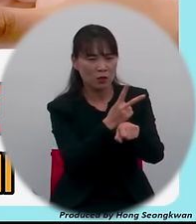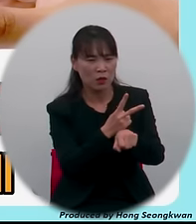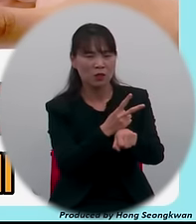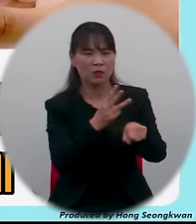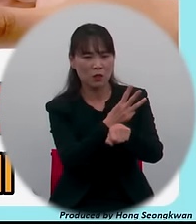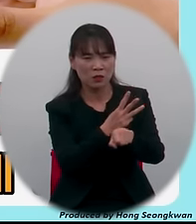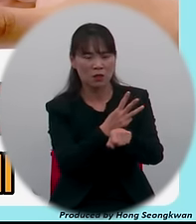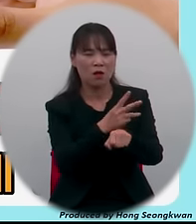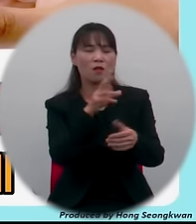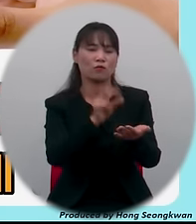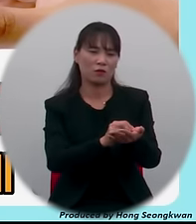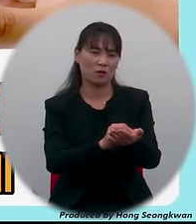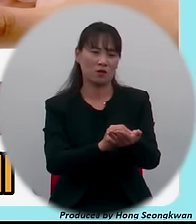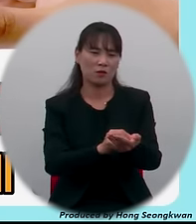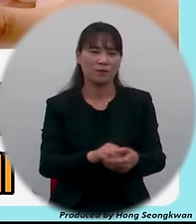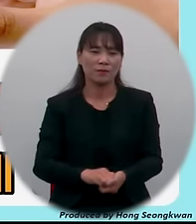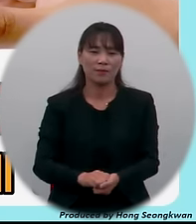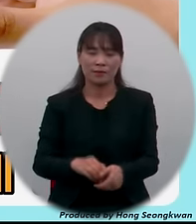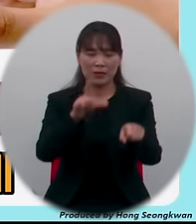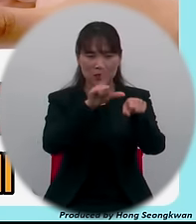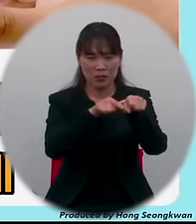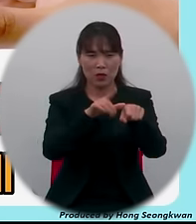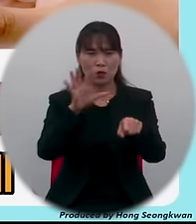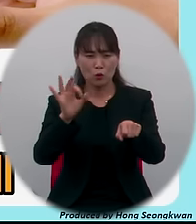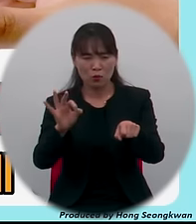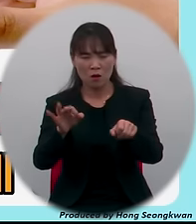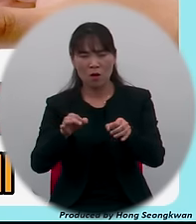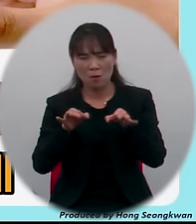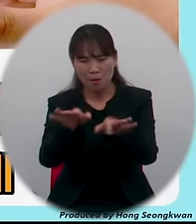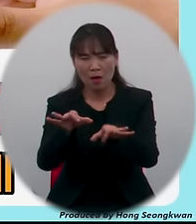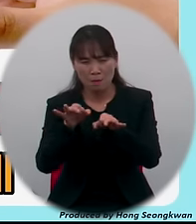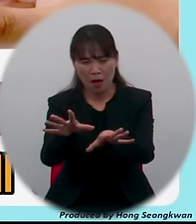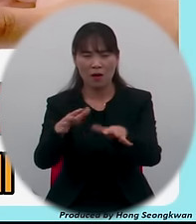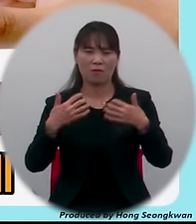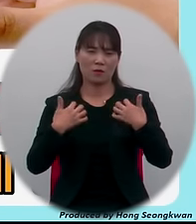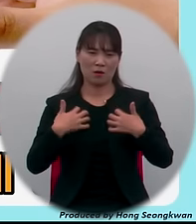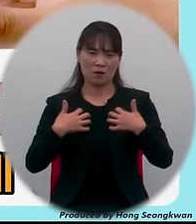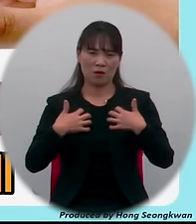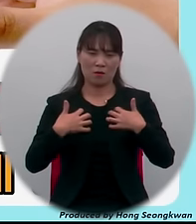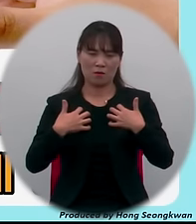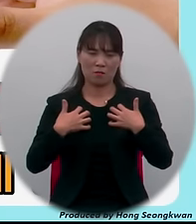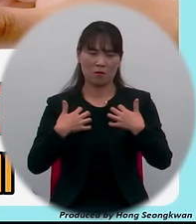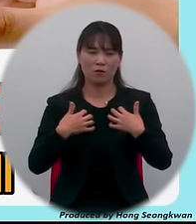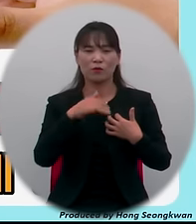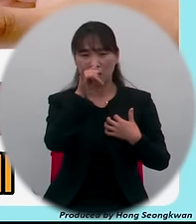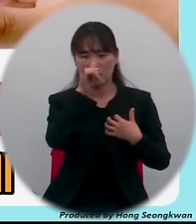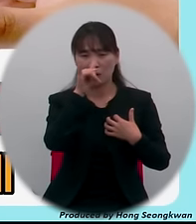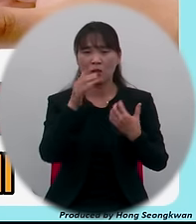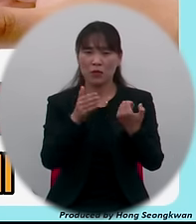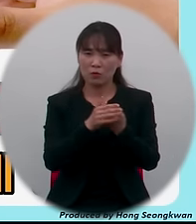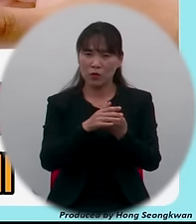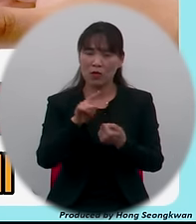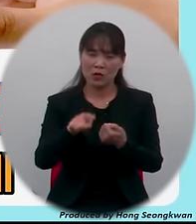돼요 시간과 돈을 매몰에 가면서 게임을 할 수밖에 없게 되는 겁니다 그 과정을 통해서 흔히 말하는 사행